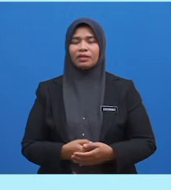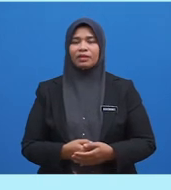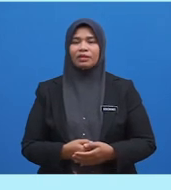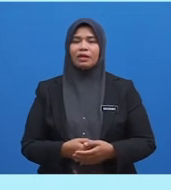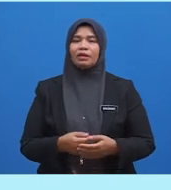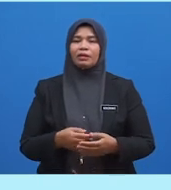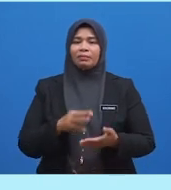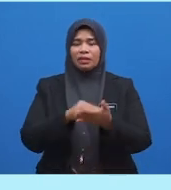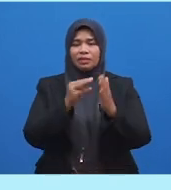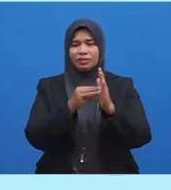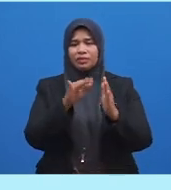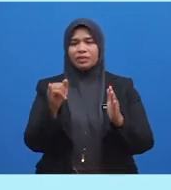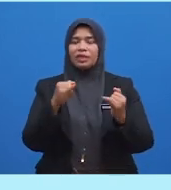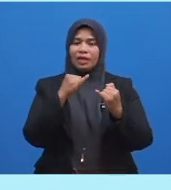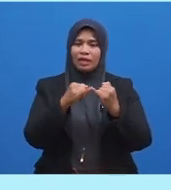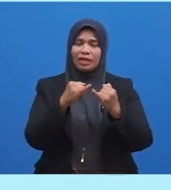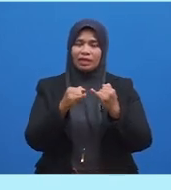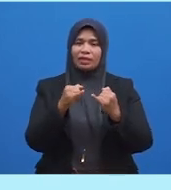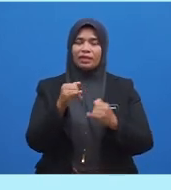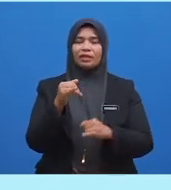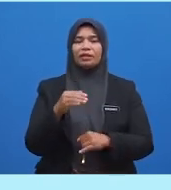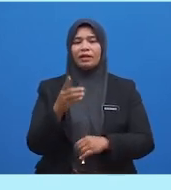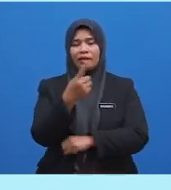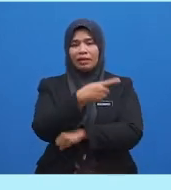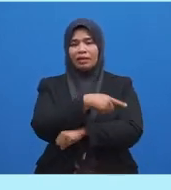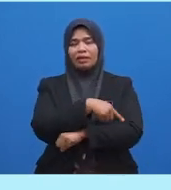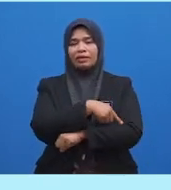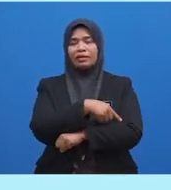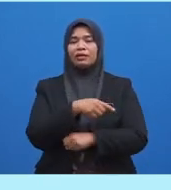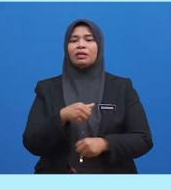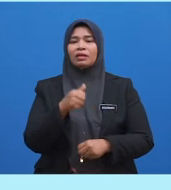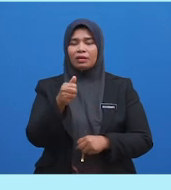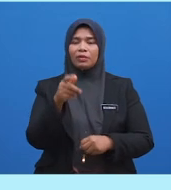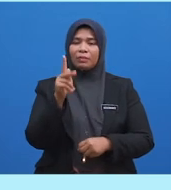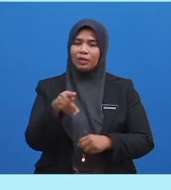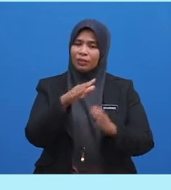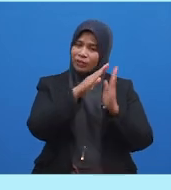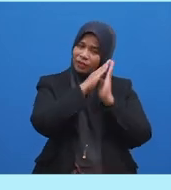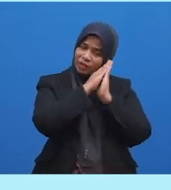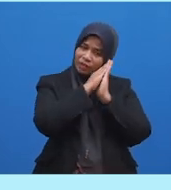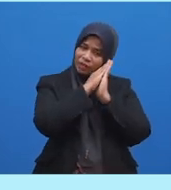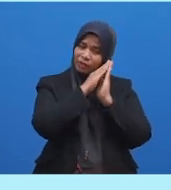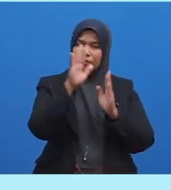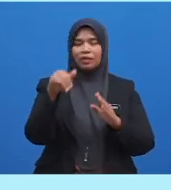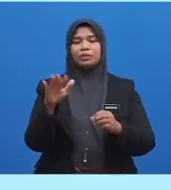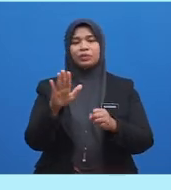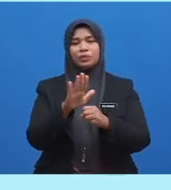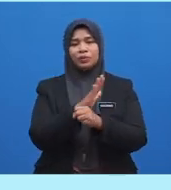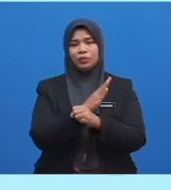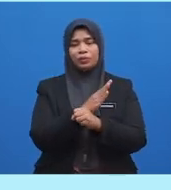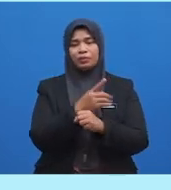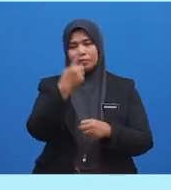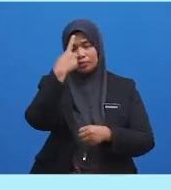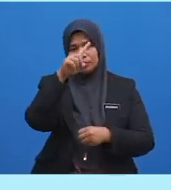maknanya diakhir Hari kamu perlukan tidur yang mencukupi